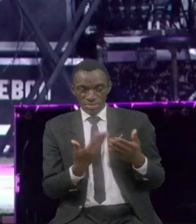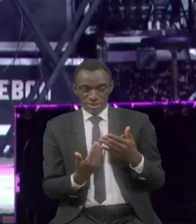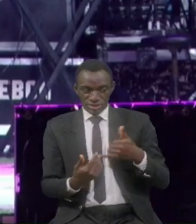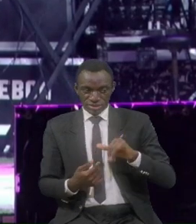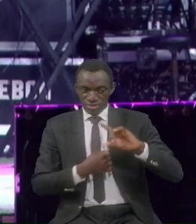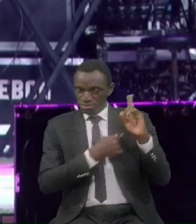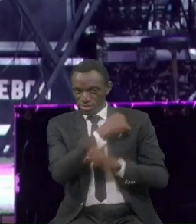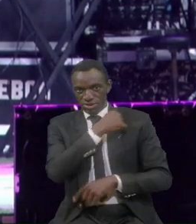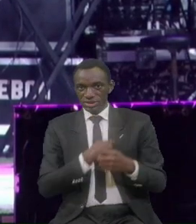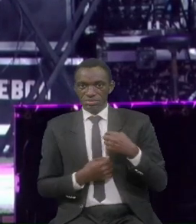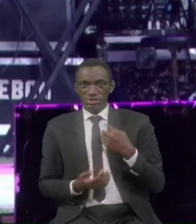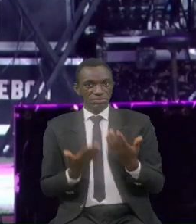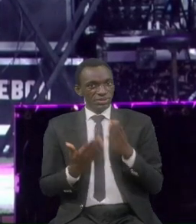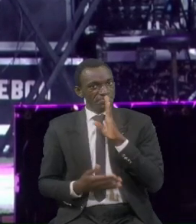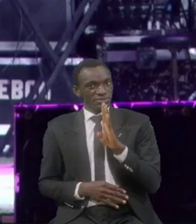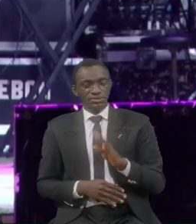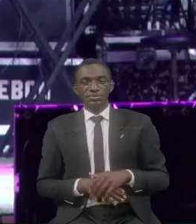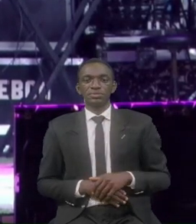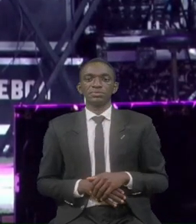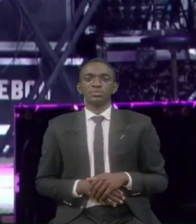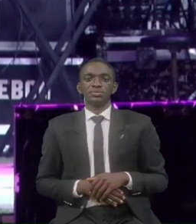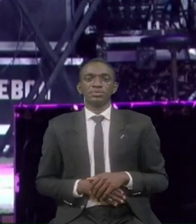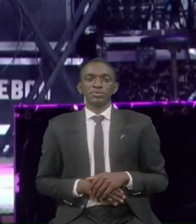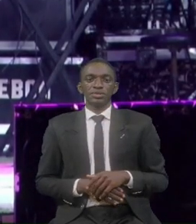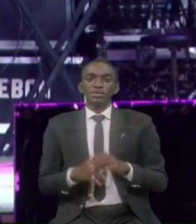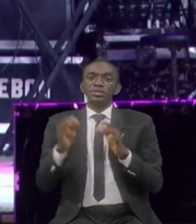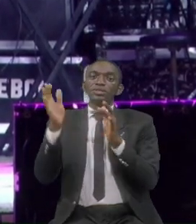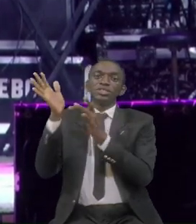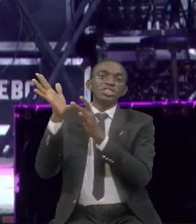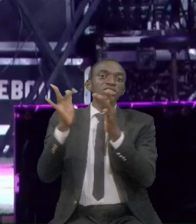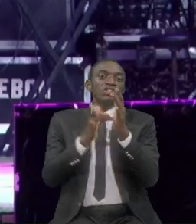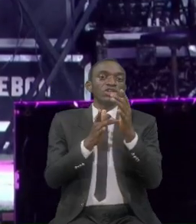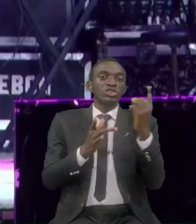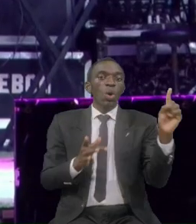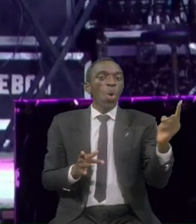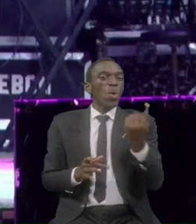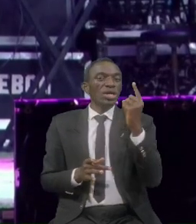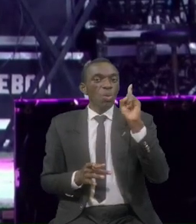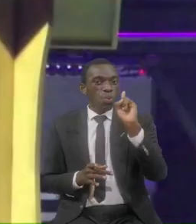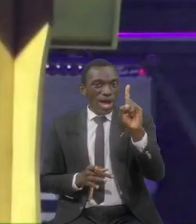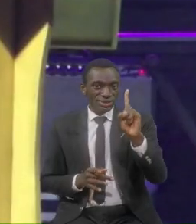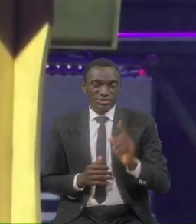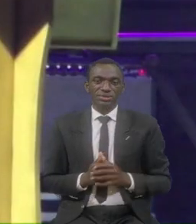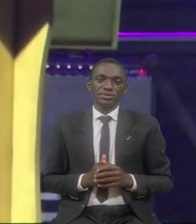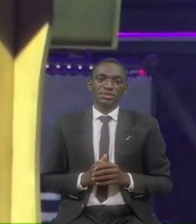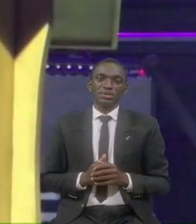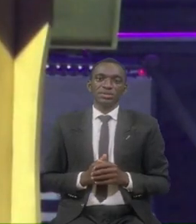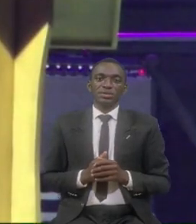gyapon nga iyang ibalik ang iyang gihimo sa imo. Jesus is the only one. Pero si Jesus ang naginiusaral. That brings